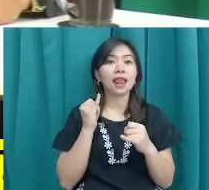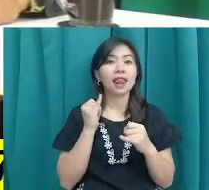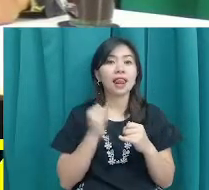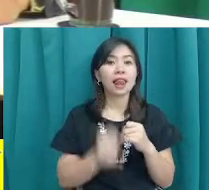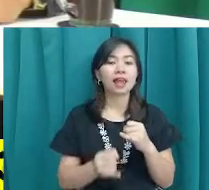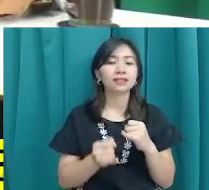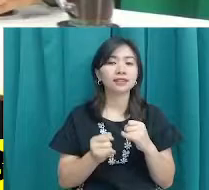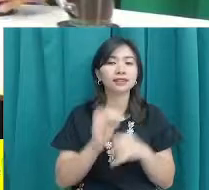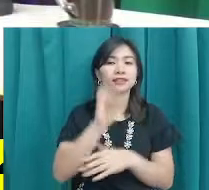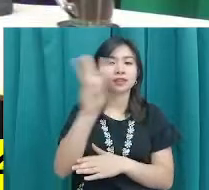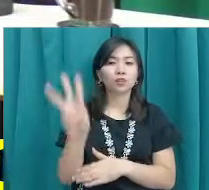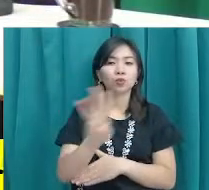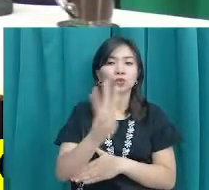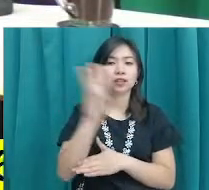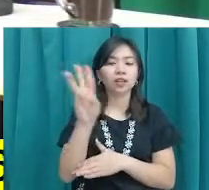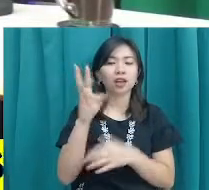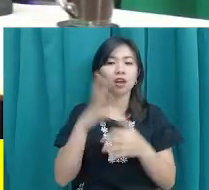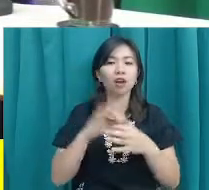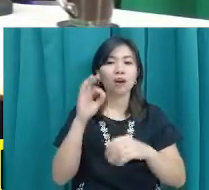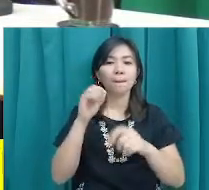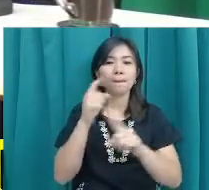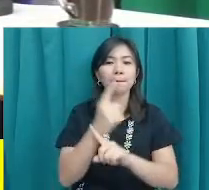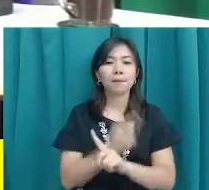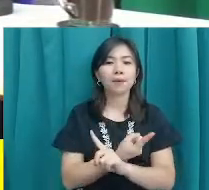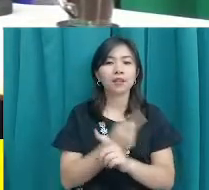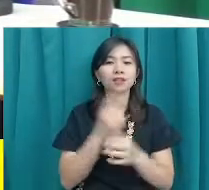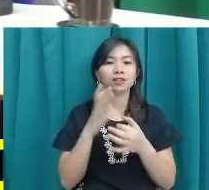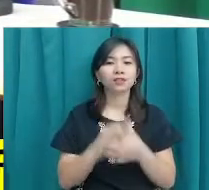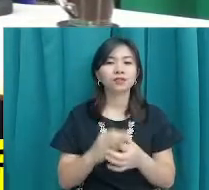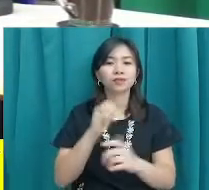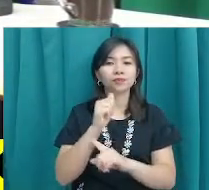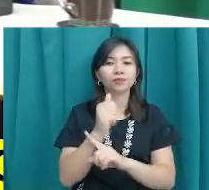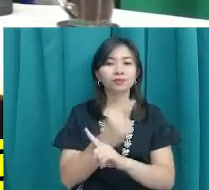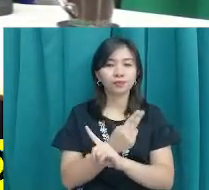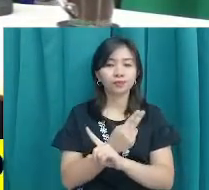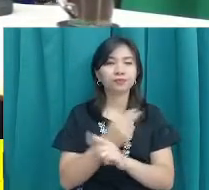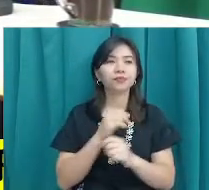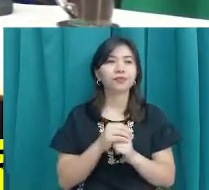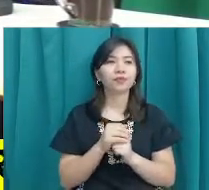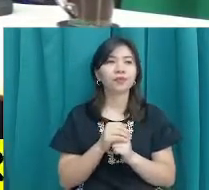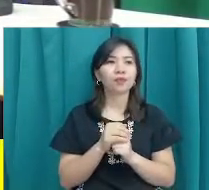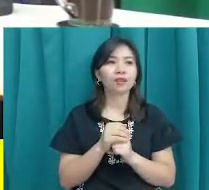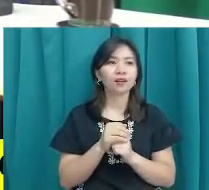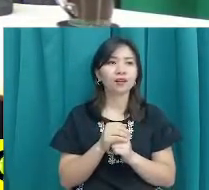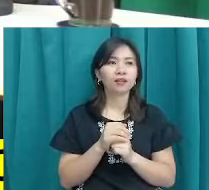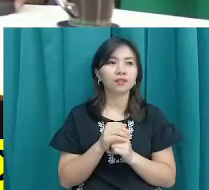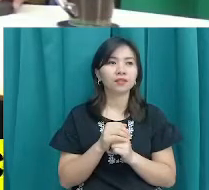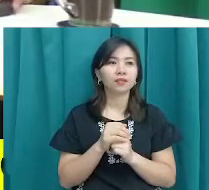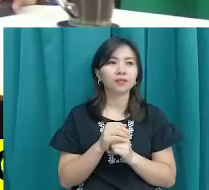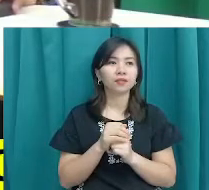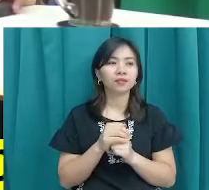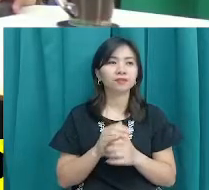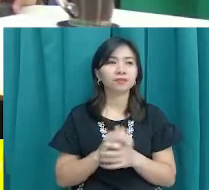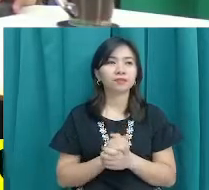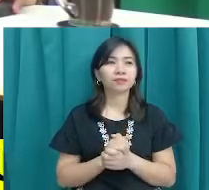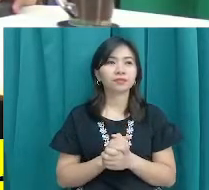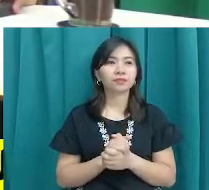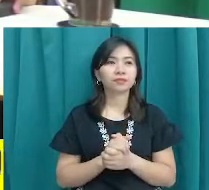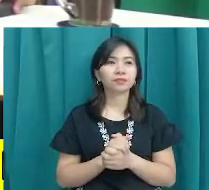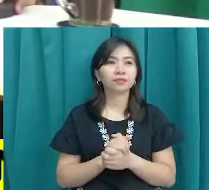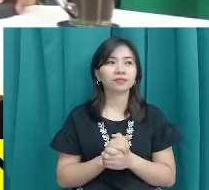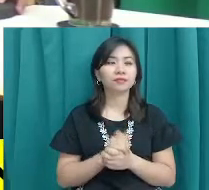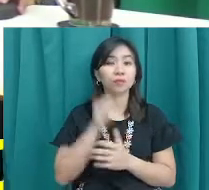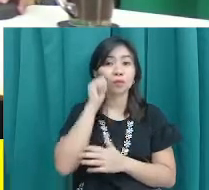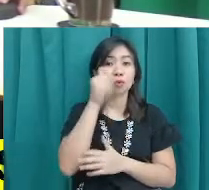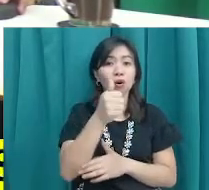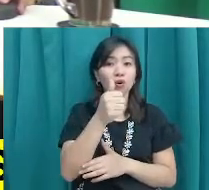na to. Last Wednesday of the month of Augusto. Yeah. English Tagalog yun, ha? Bukas, sir. A Setyembre na.